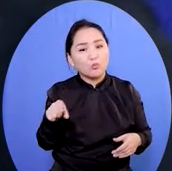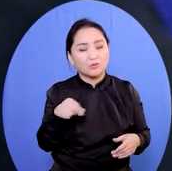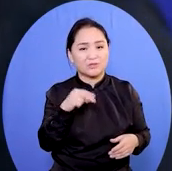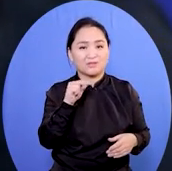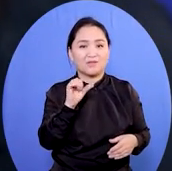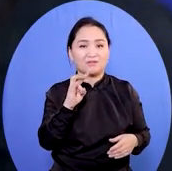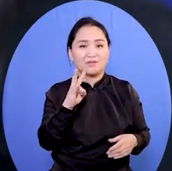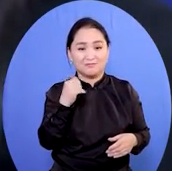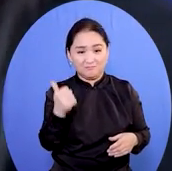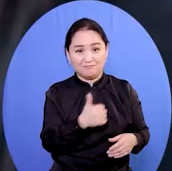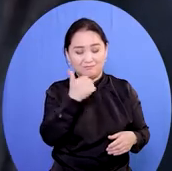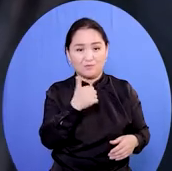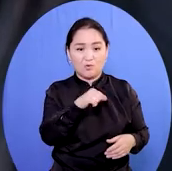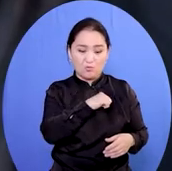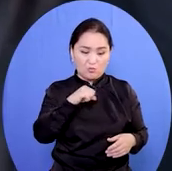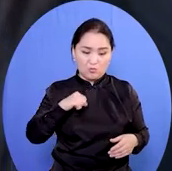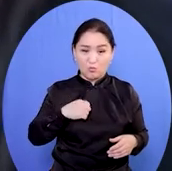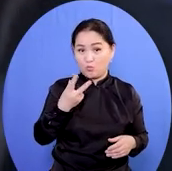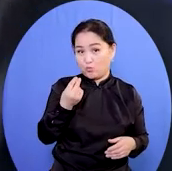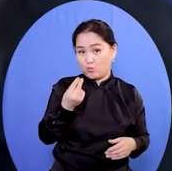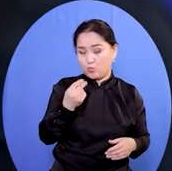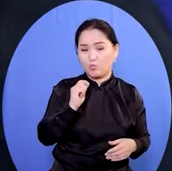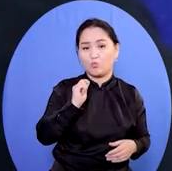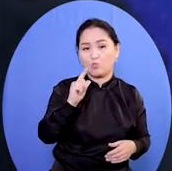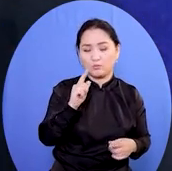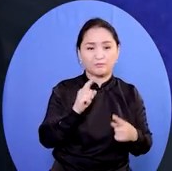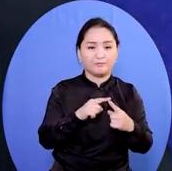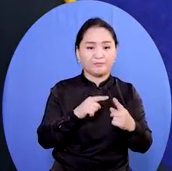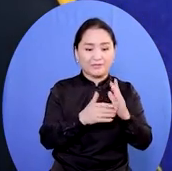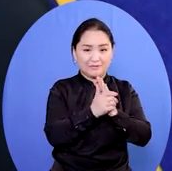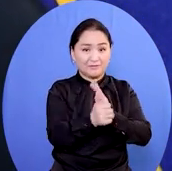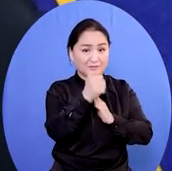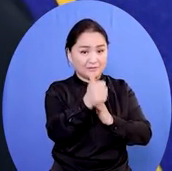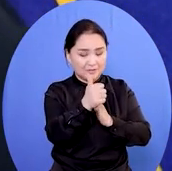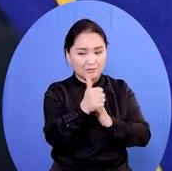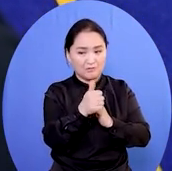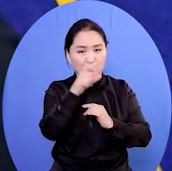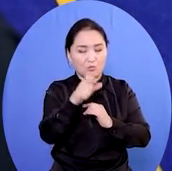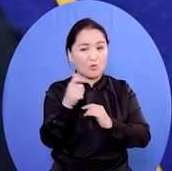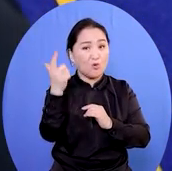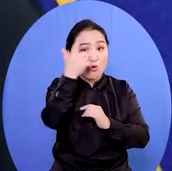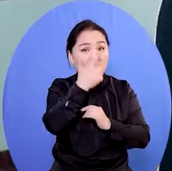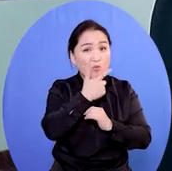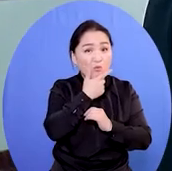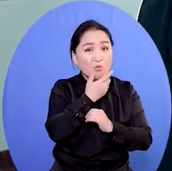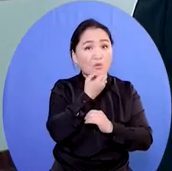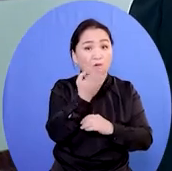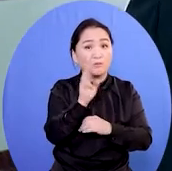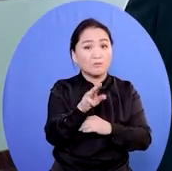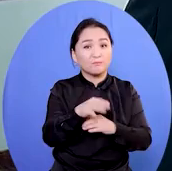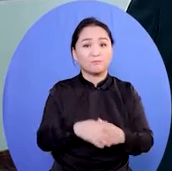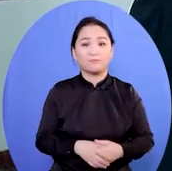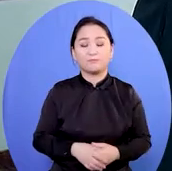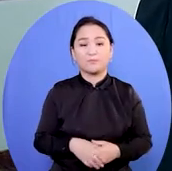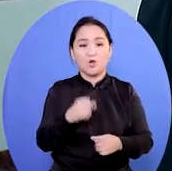чанарын шаардлага хангасан буюу өөрийгөө бодитоор үнэлсэн, ур чадвар нь өсөж дэвтсэн, хөгжсөн хүн ховор байна гэдэг тухай яригдаад байна шүү дээ. За